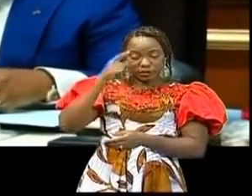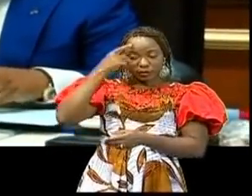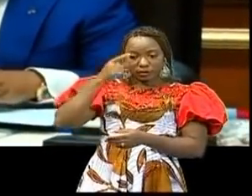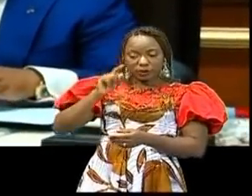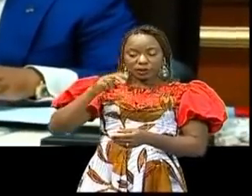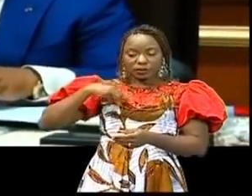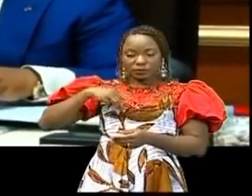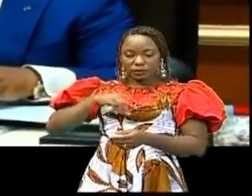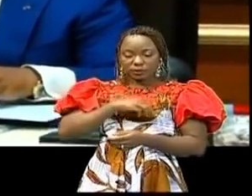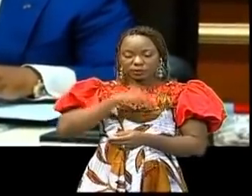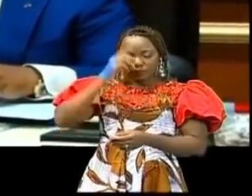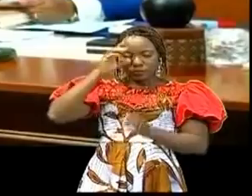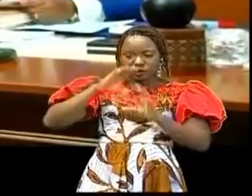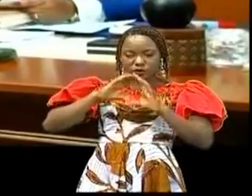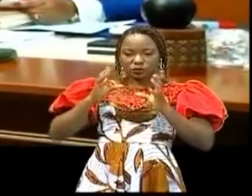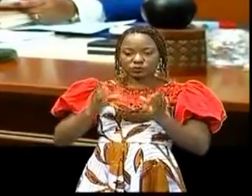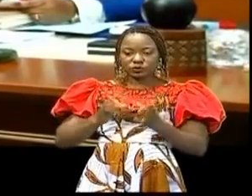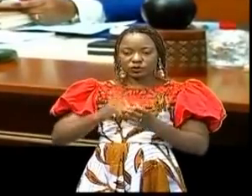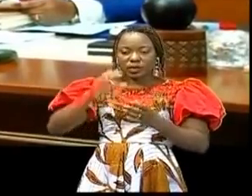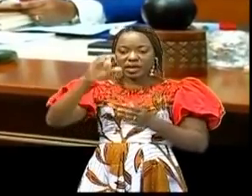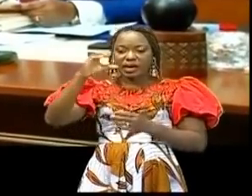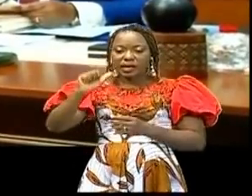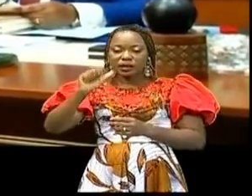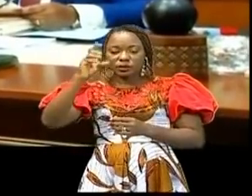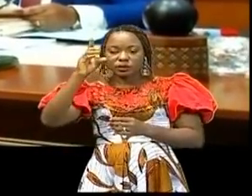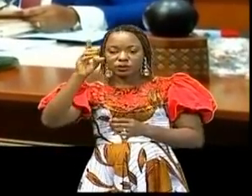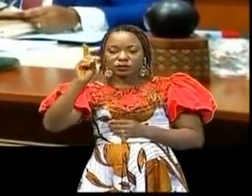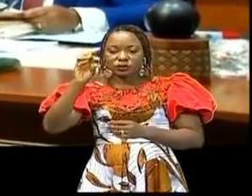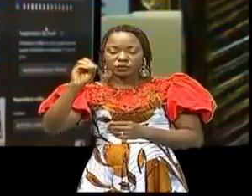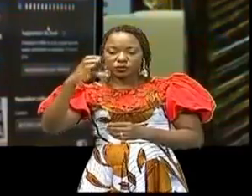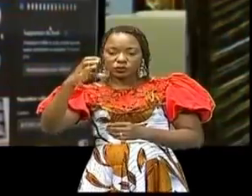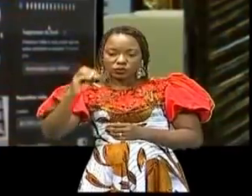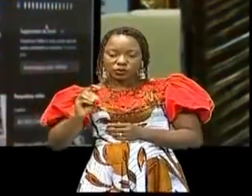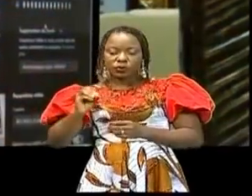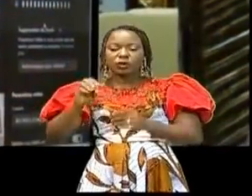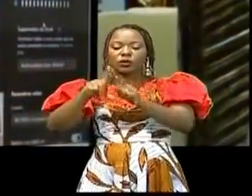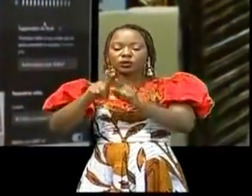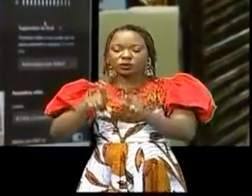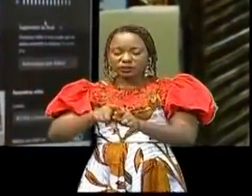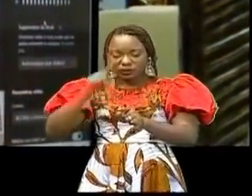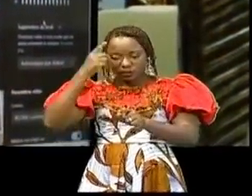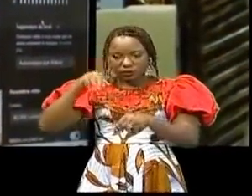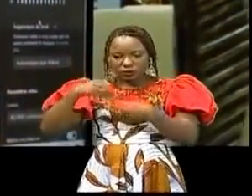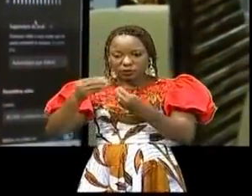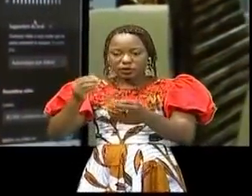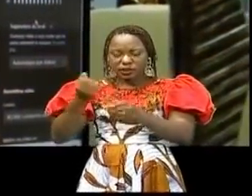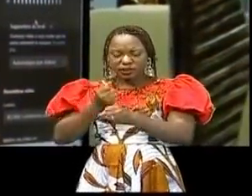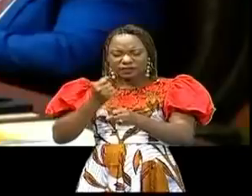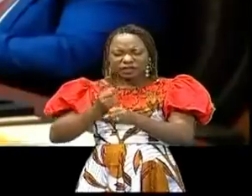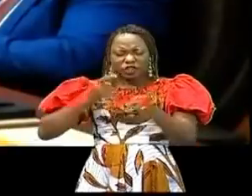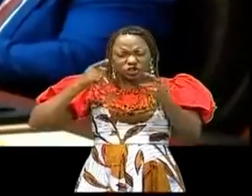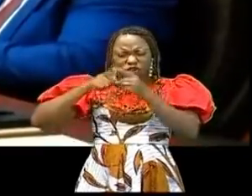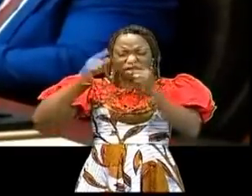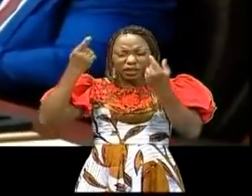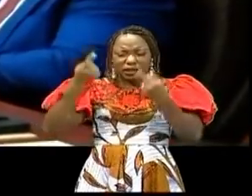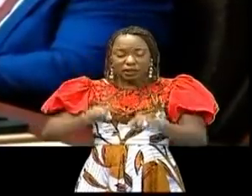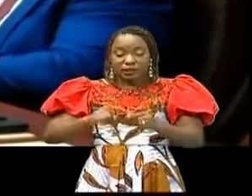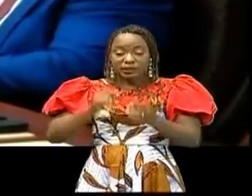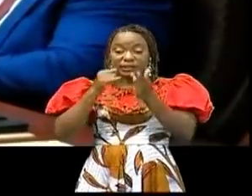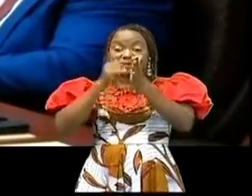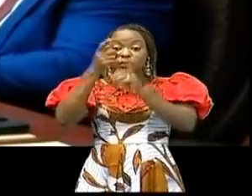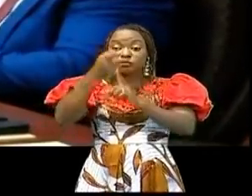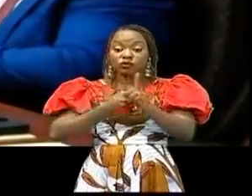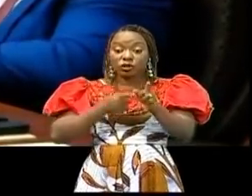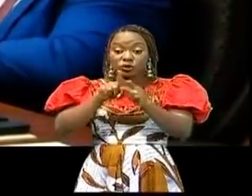devant faire partie de la commission ad hoc à créer, déterminent ses structures et fixent les délais de son travail à 6 mois. Les